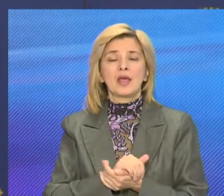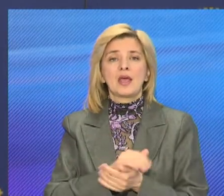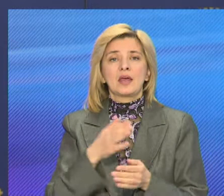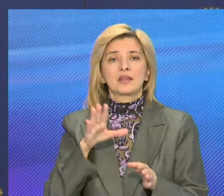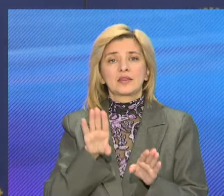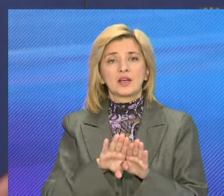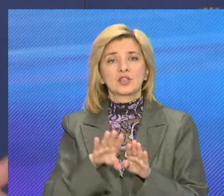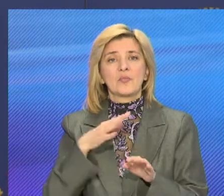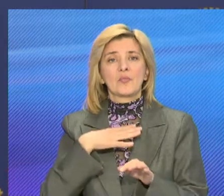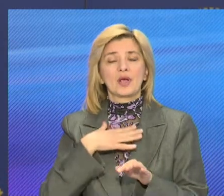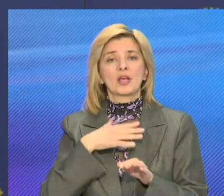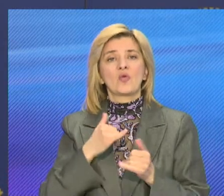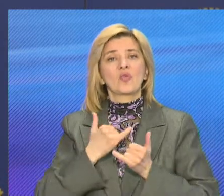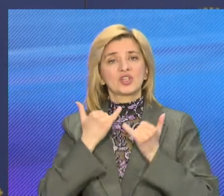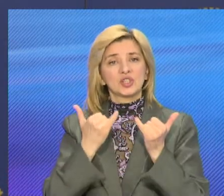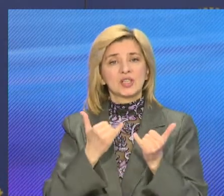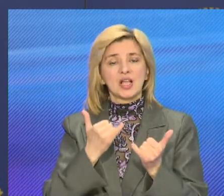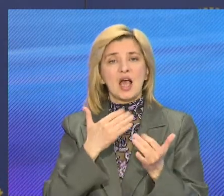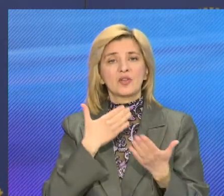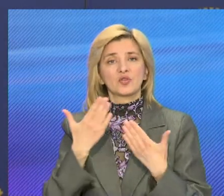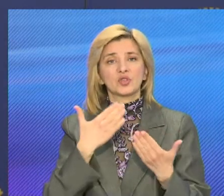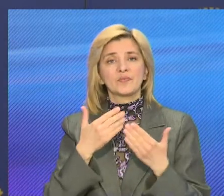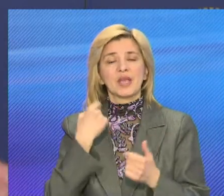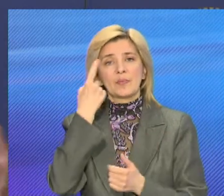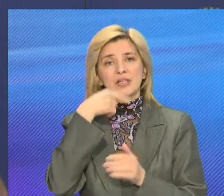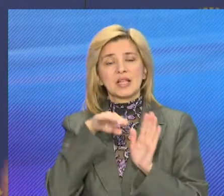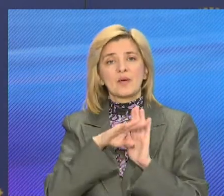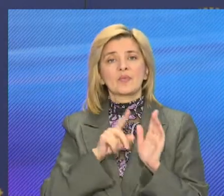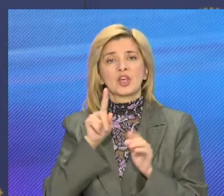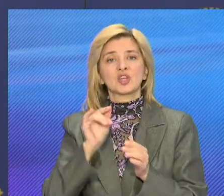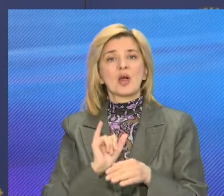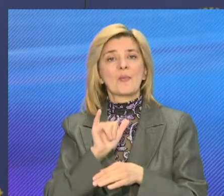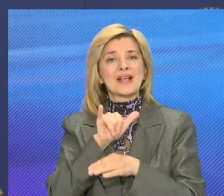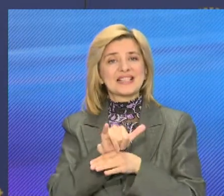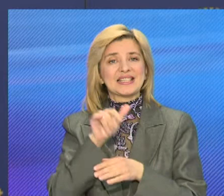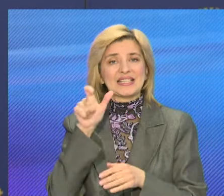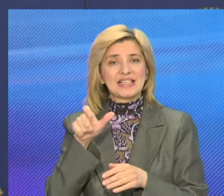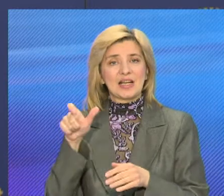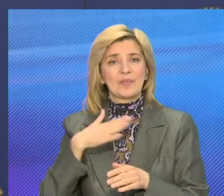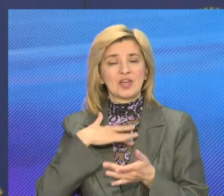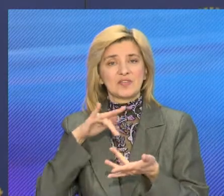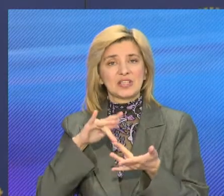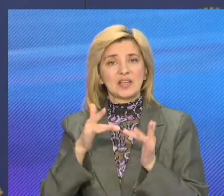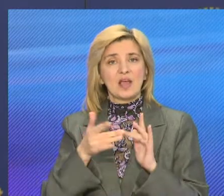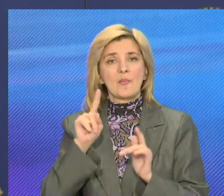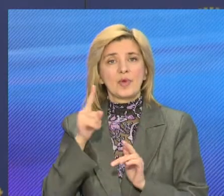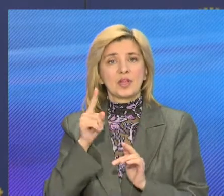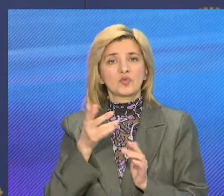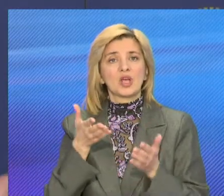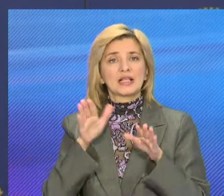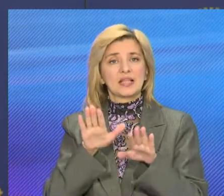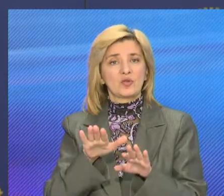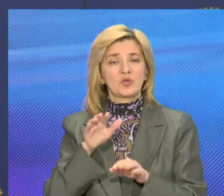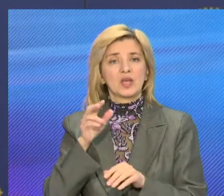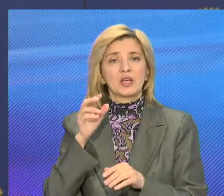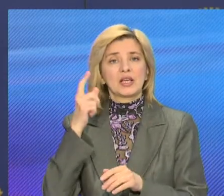же, к персональным данным даже посетителям нашего сайта, потому что, к примеру, любой посетитель сайта оставляет, опять же, цифровой след. И если